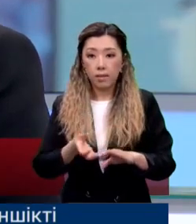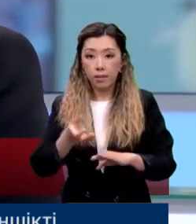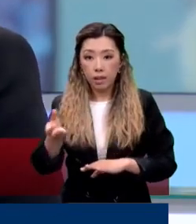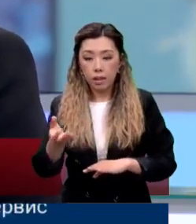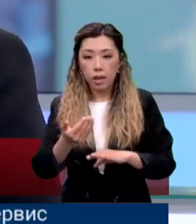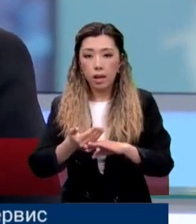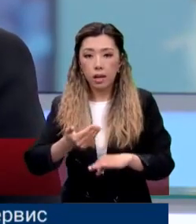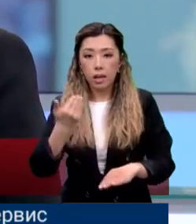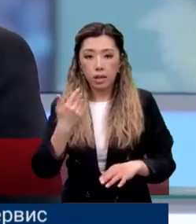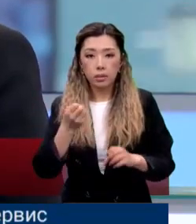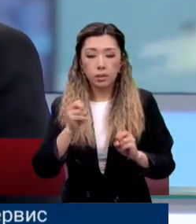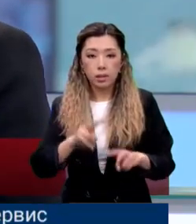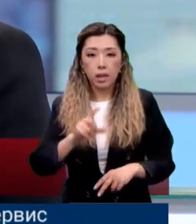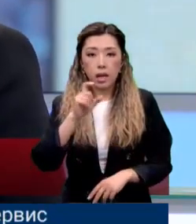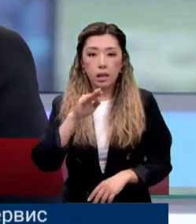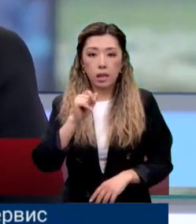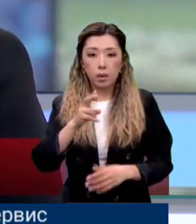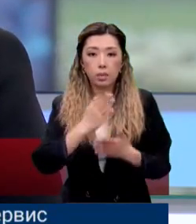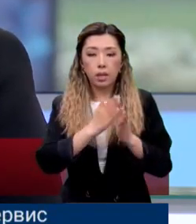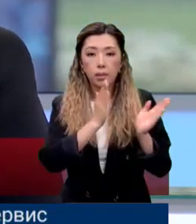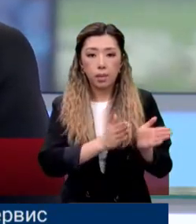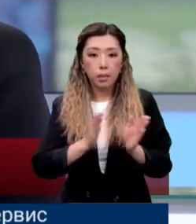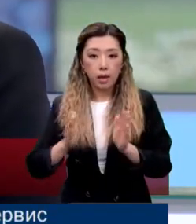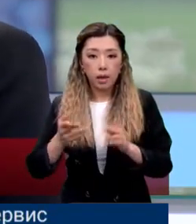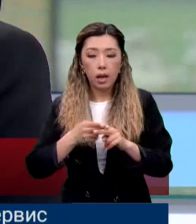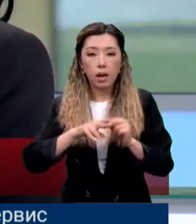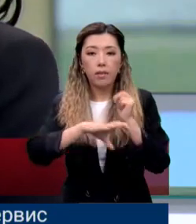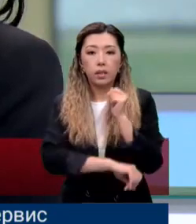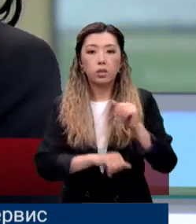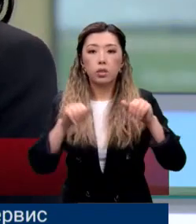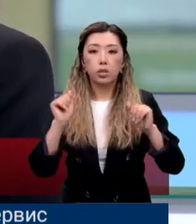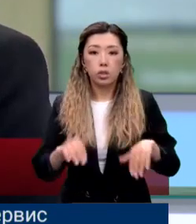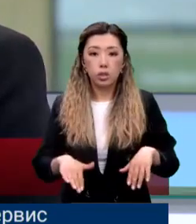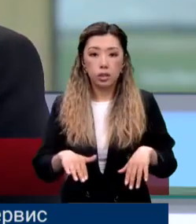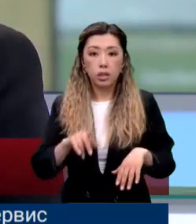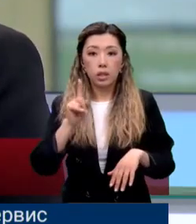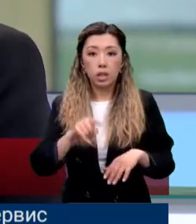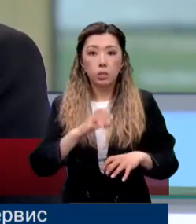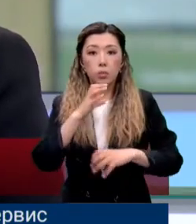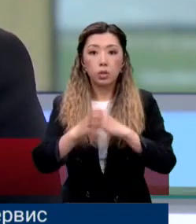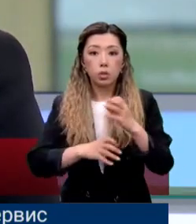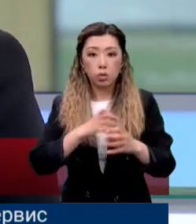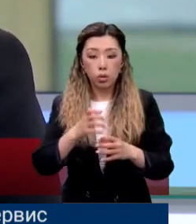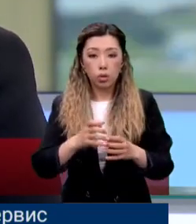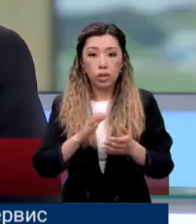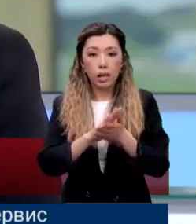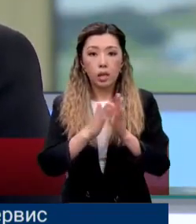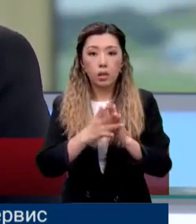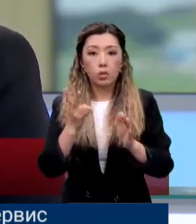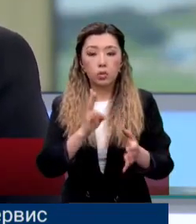проходят определенные этапы и принятие решения. И далее даже международный контракт, его нужно сначала